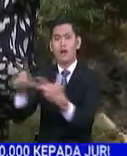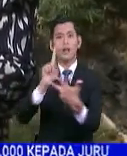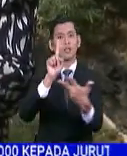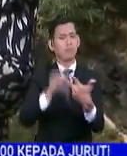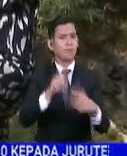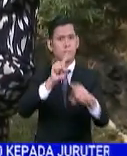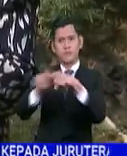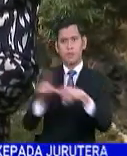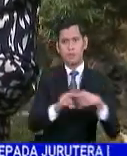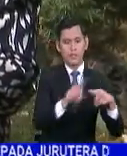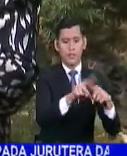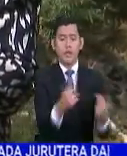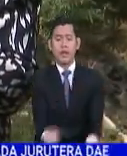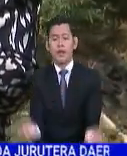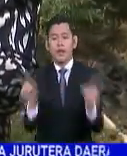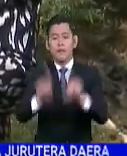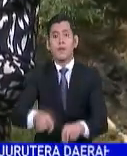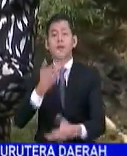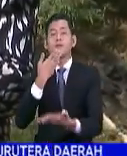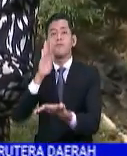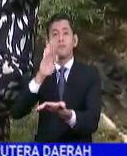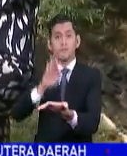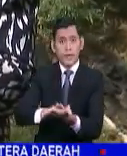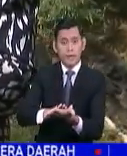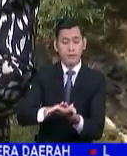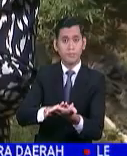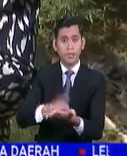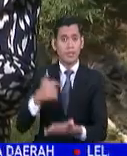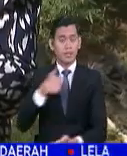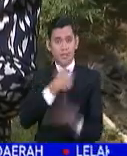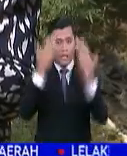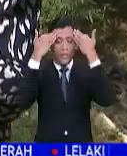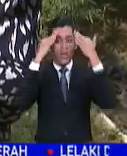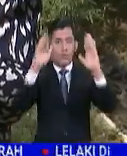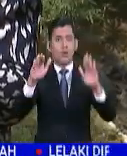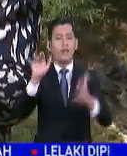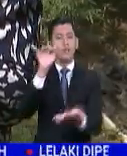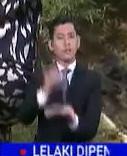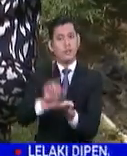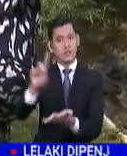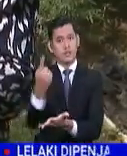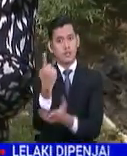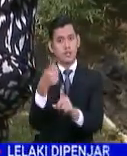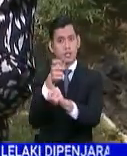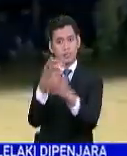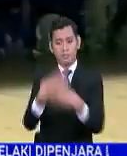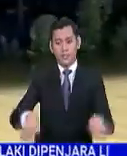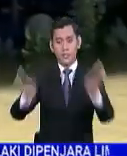bencana yang tidak disangka-sangka. Nurul Asmawati Harun, Berita RTN.